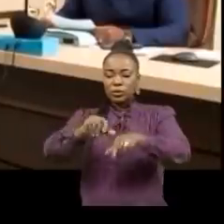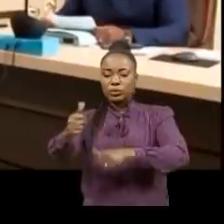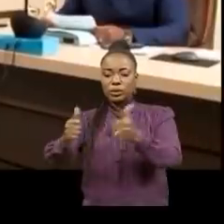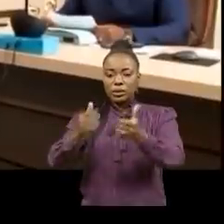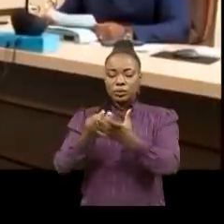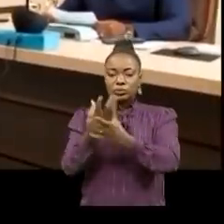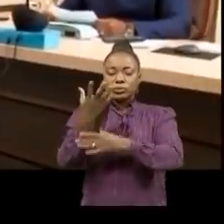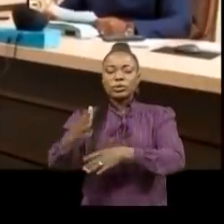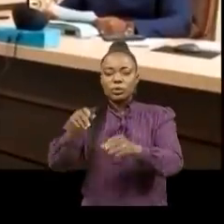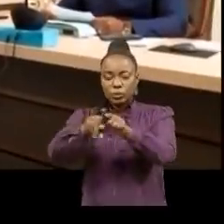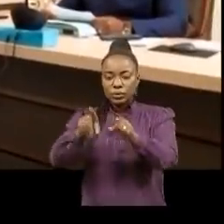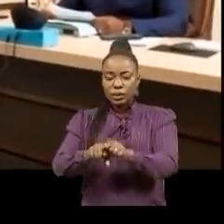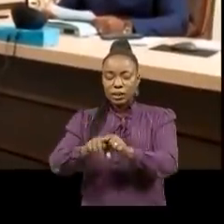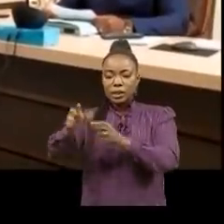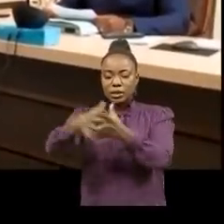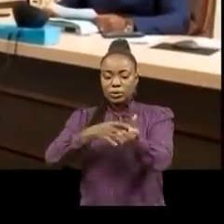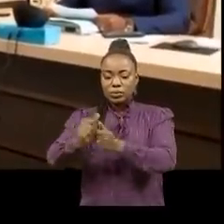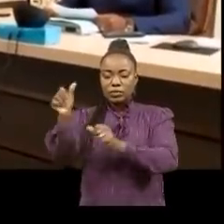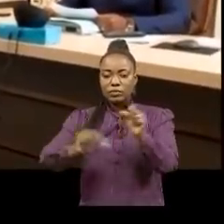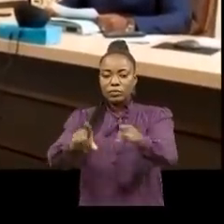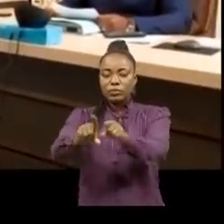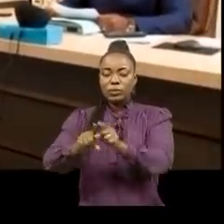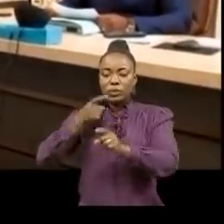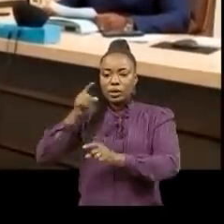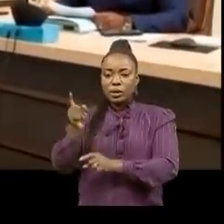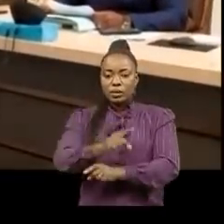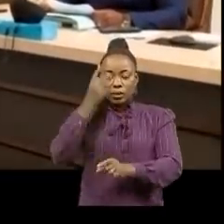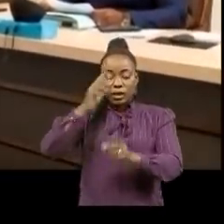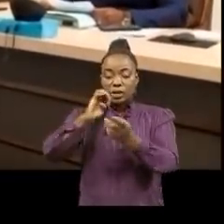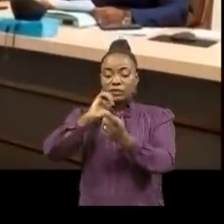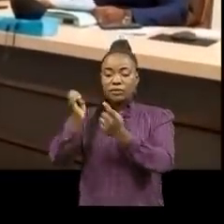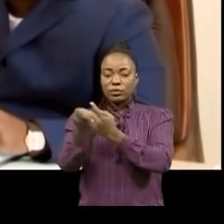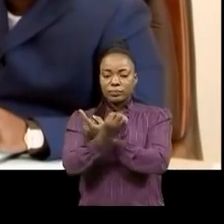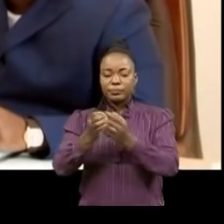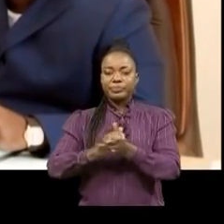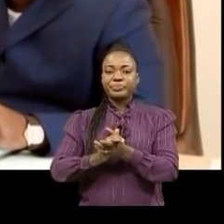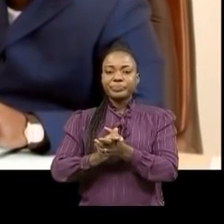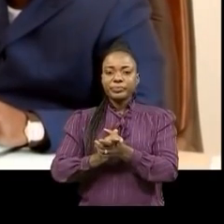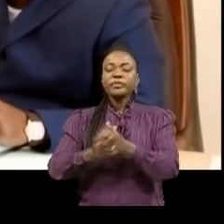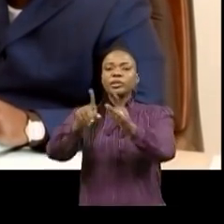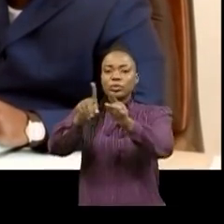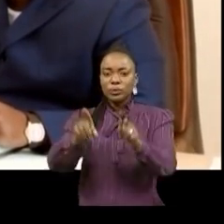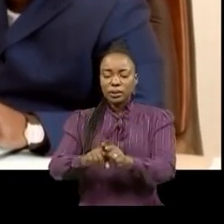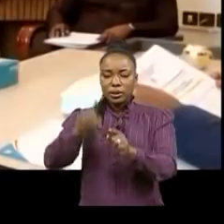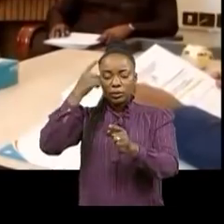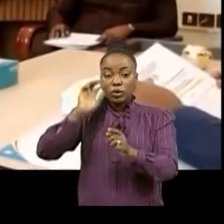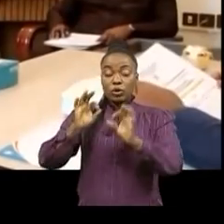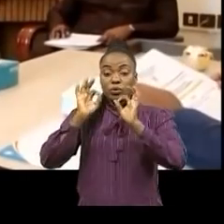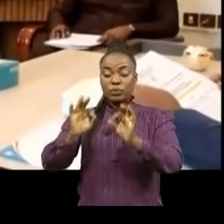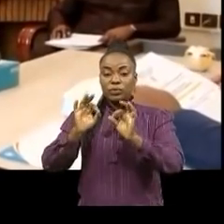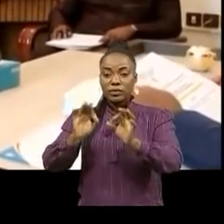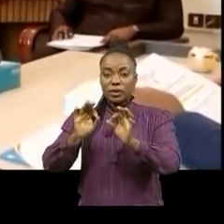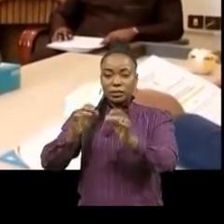sources énergétiques moins polluantes et plus accommodantes pour l'environnement. À l'aube d'une nouvelle